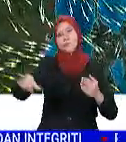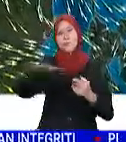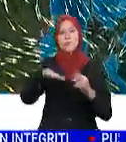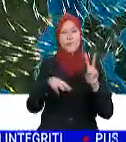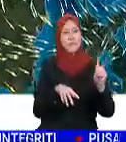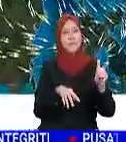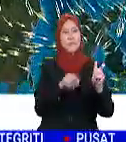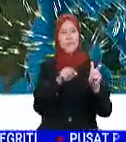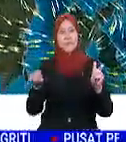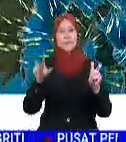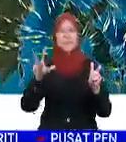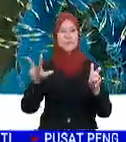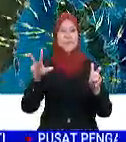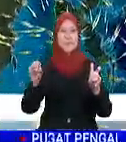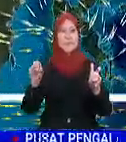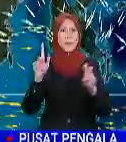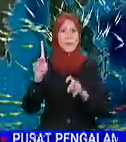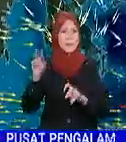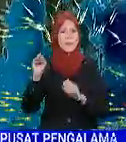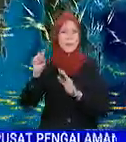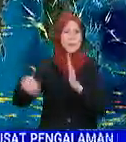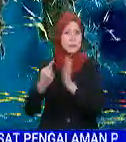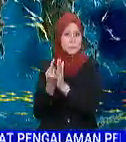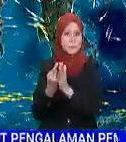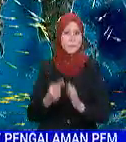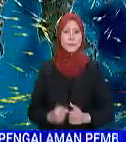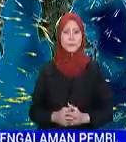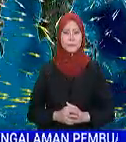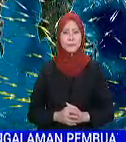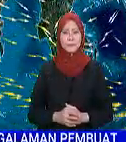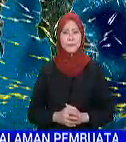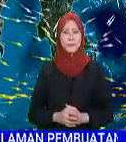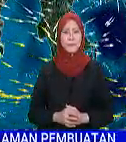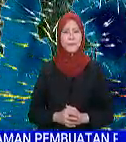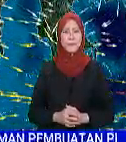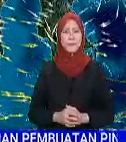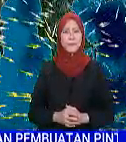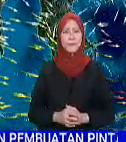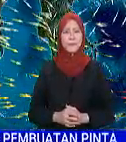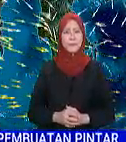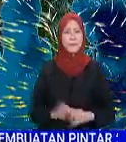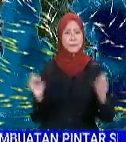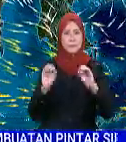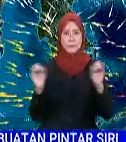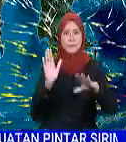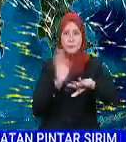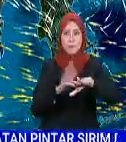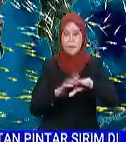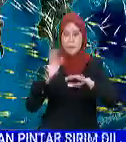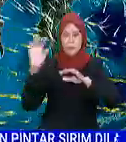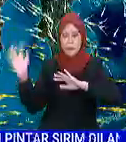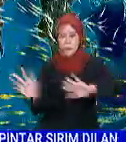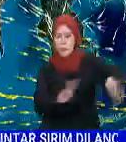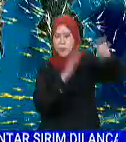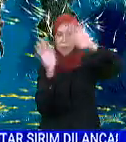sekitar 20 hingga 30 km sejam. Oleh yang demikian, tiada amaran angin kencang dan laut